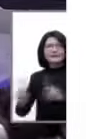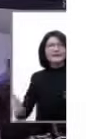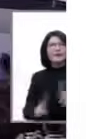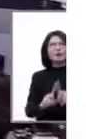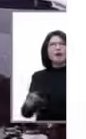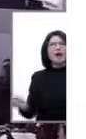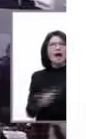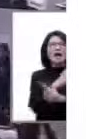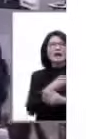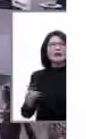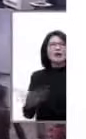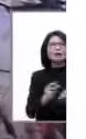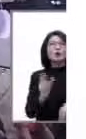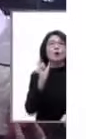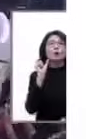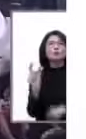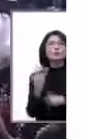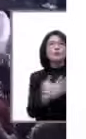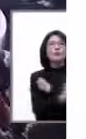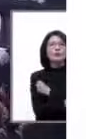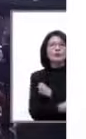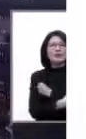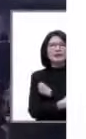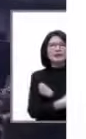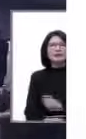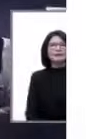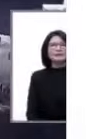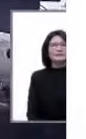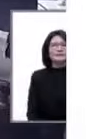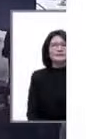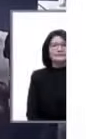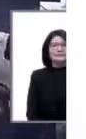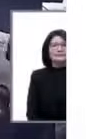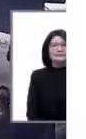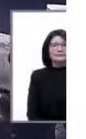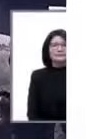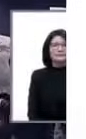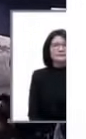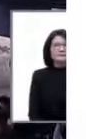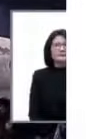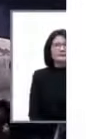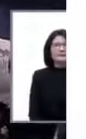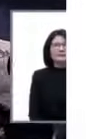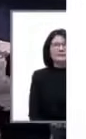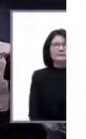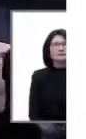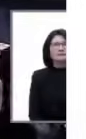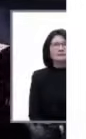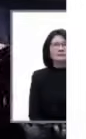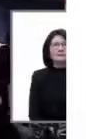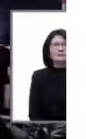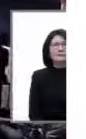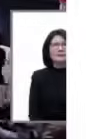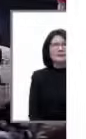merasa ini yang lebih unggul apa tidak nah saya tidak ngomong pada aspek substansinya tetapi saya lihat ada kecendungan-kecendungan seperti itu Cak